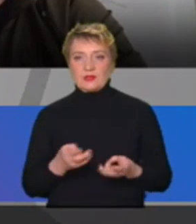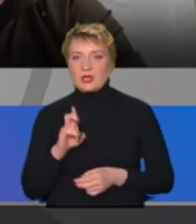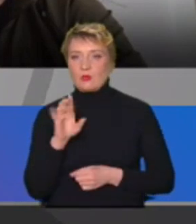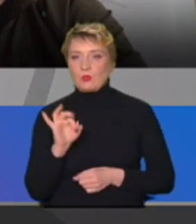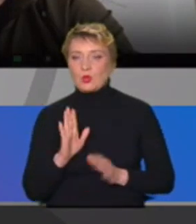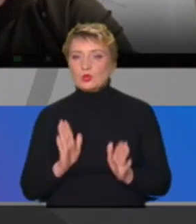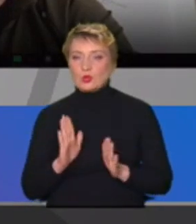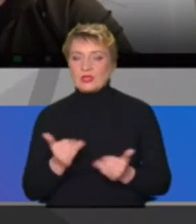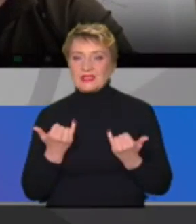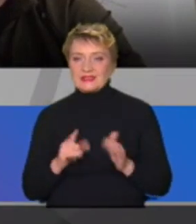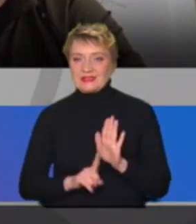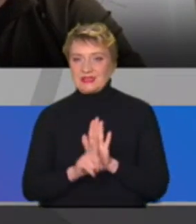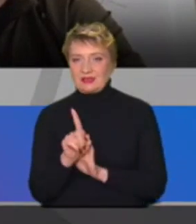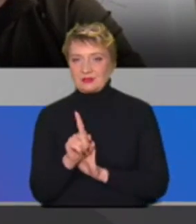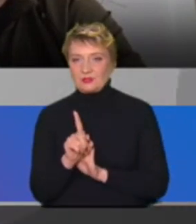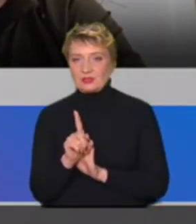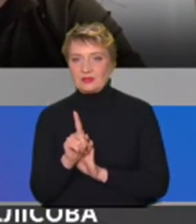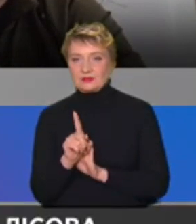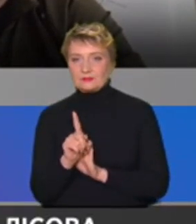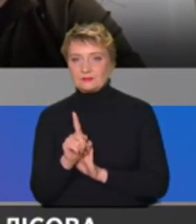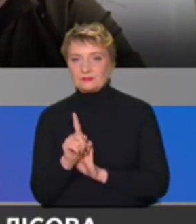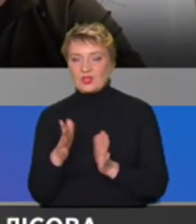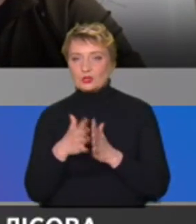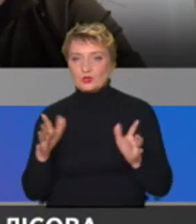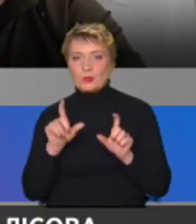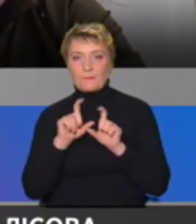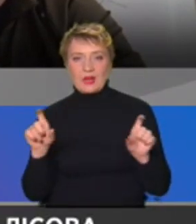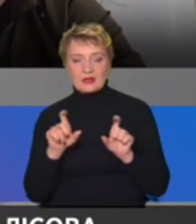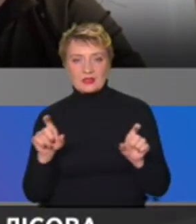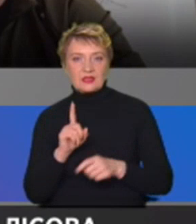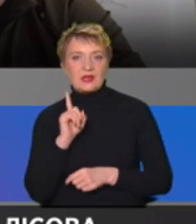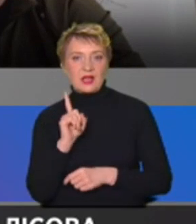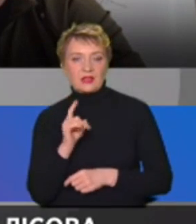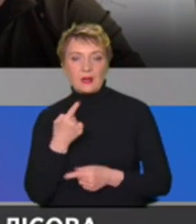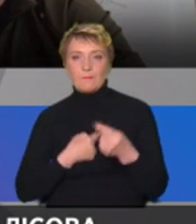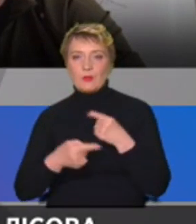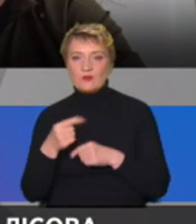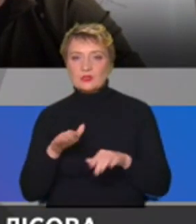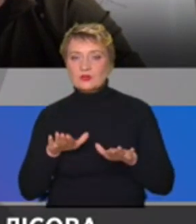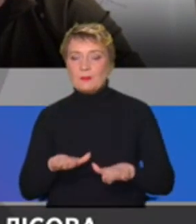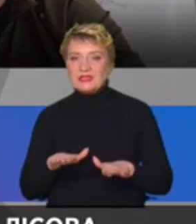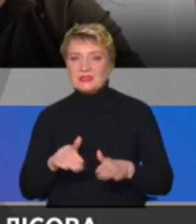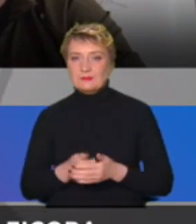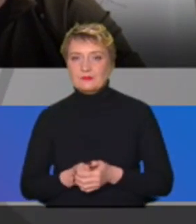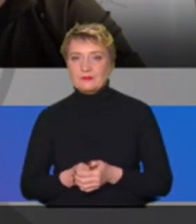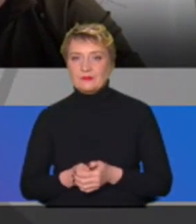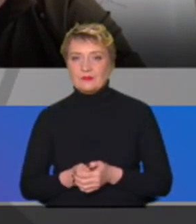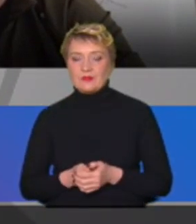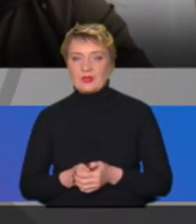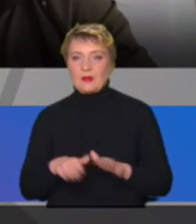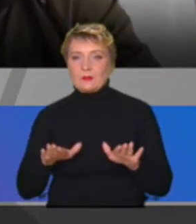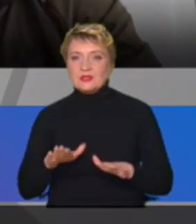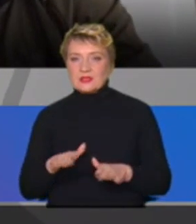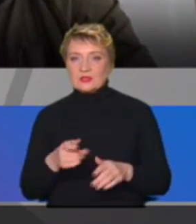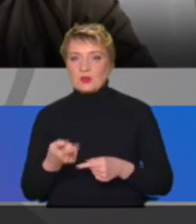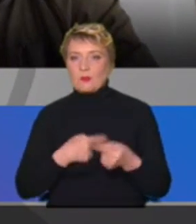тільки зараз запускаються супермаркети, але вже повернулося в місті наших містян вже 15